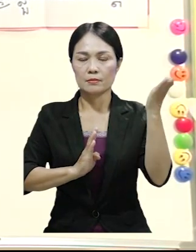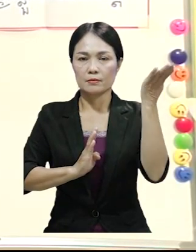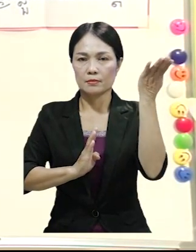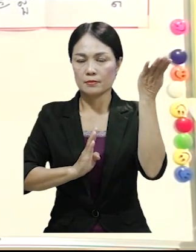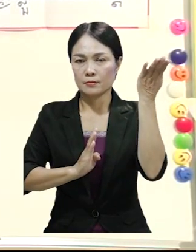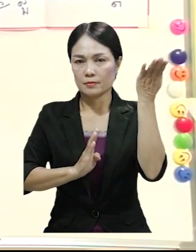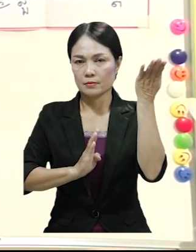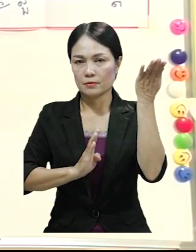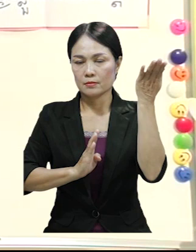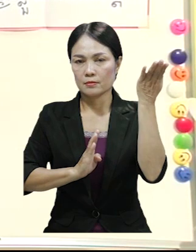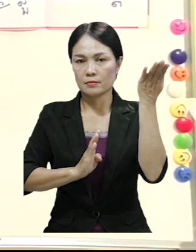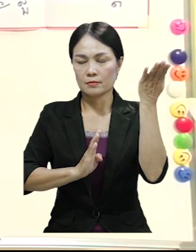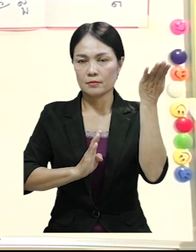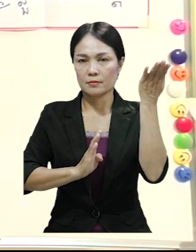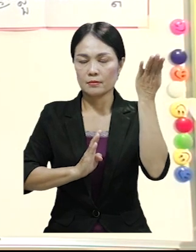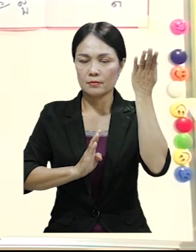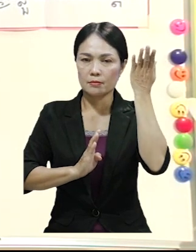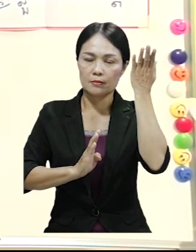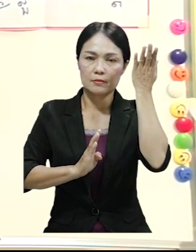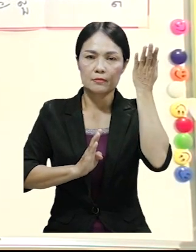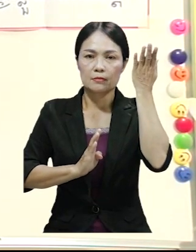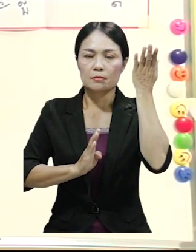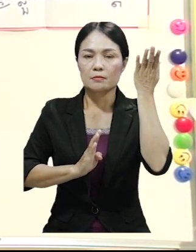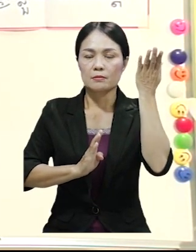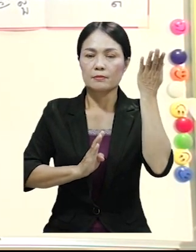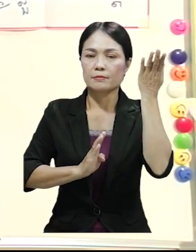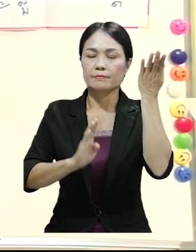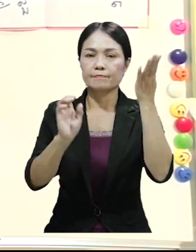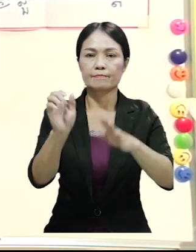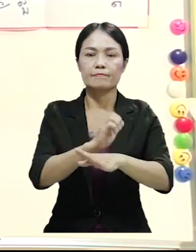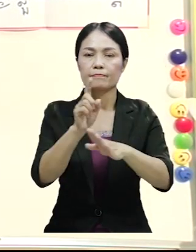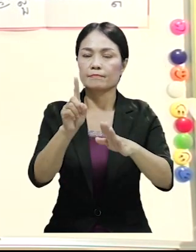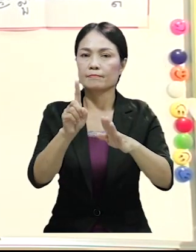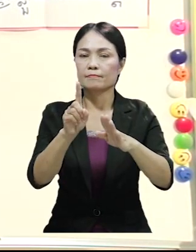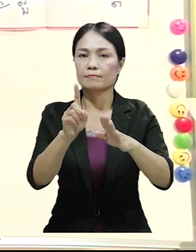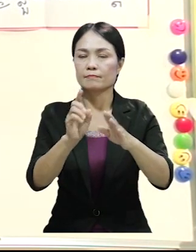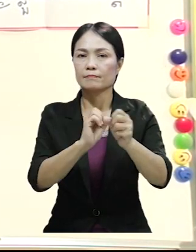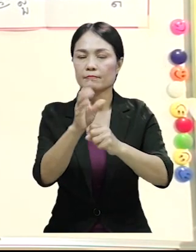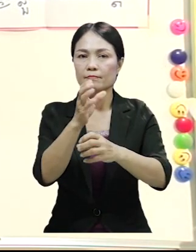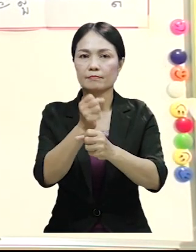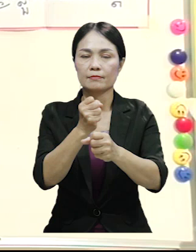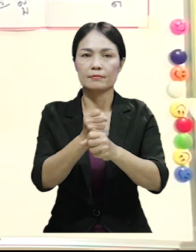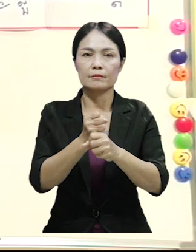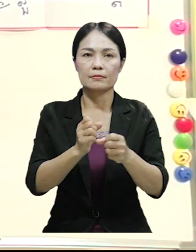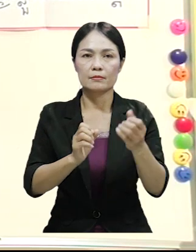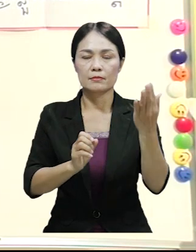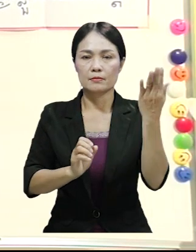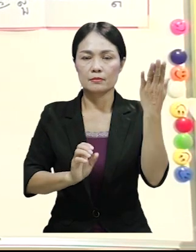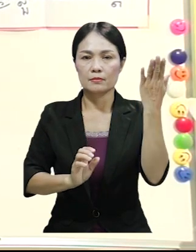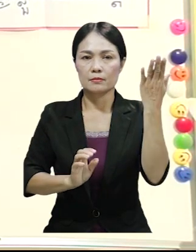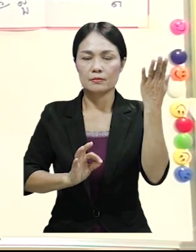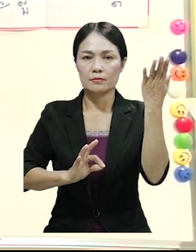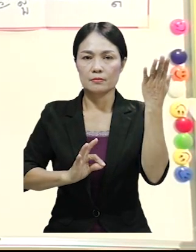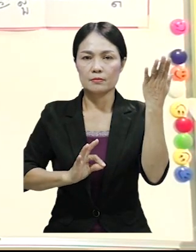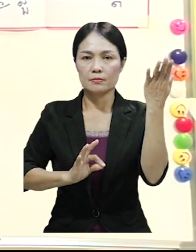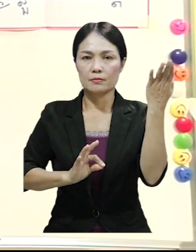ស្ទួយត្រឹមចុងចិញ្ចើមបាទហោចង្វាក់ទី1លោកគ្រូចាប់ដានធ្វើបាទ